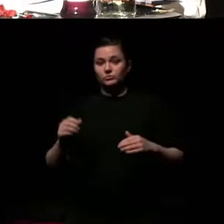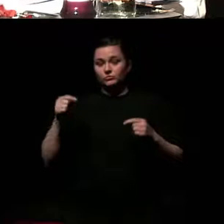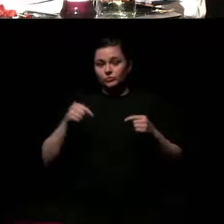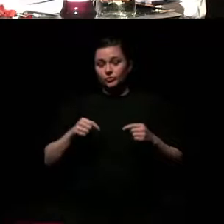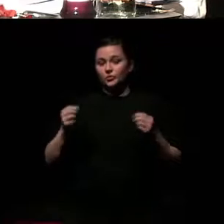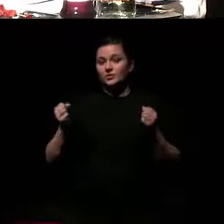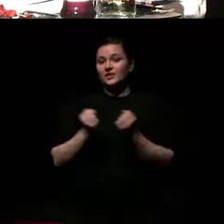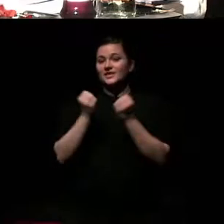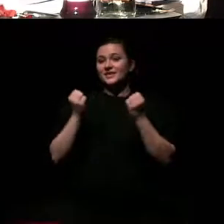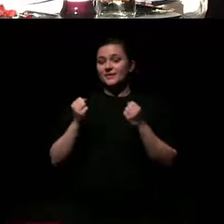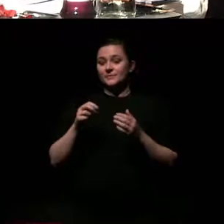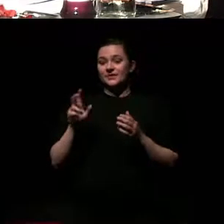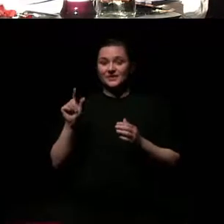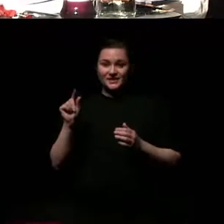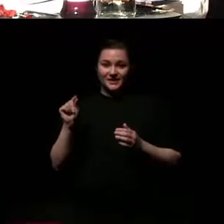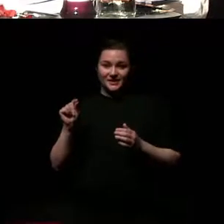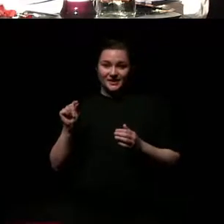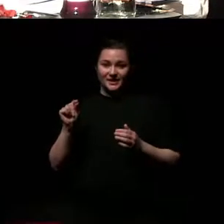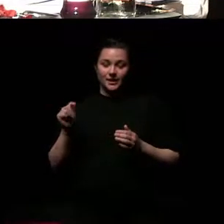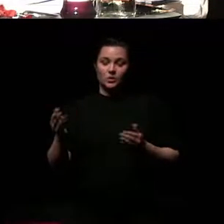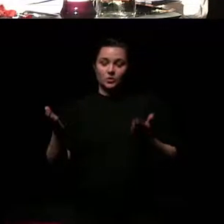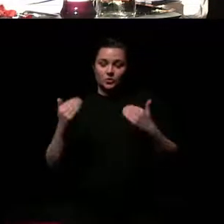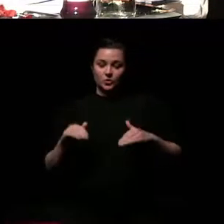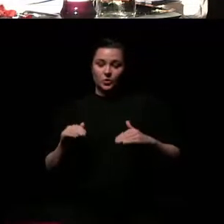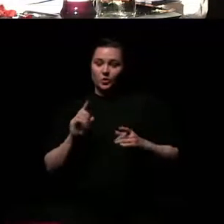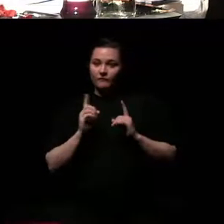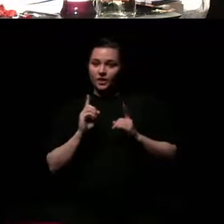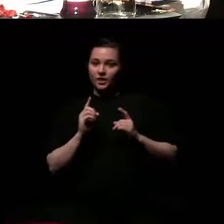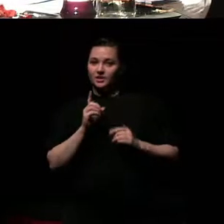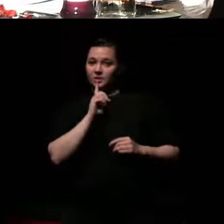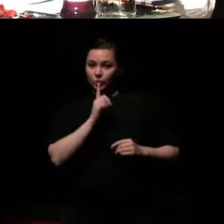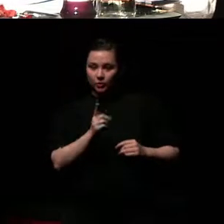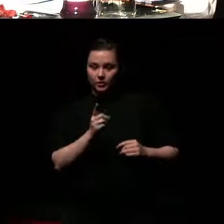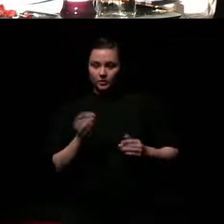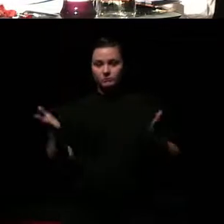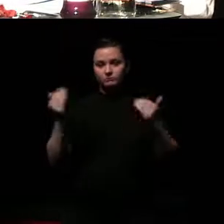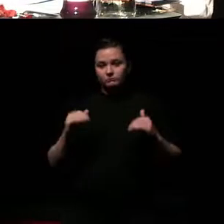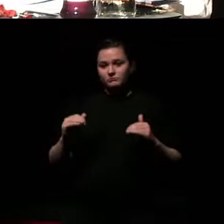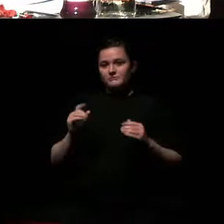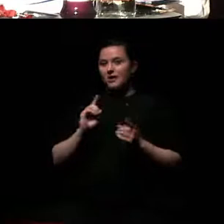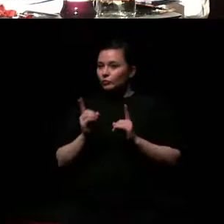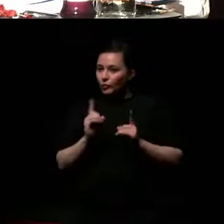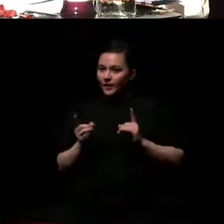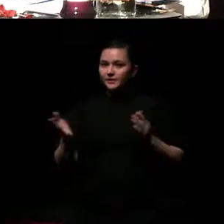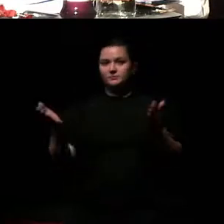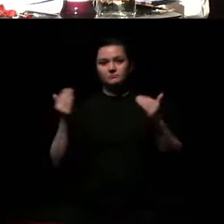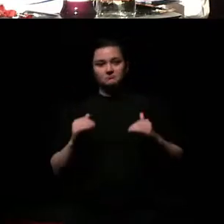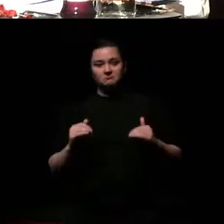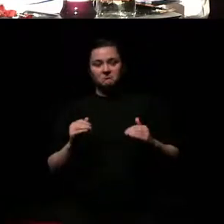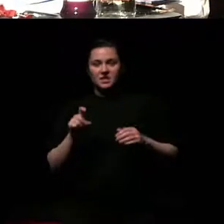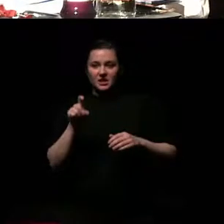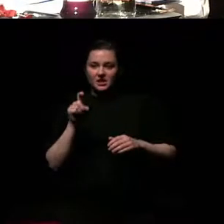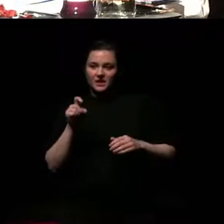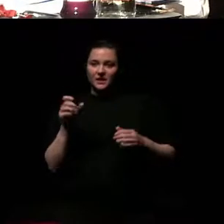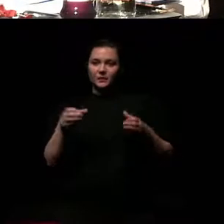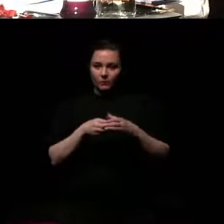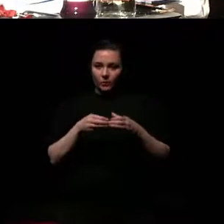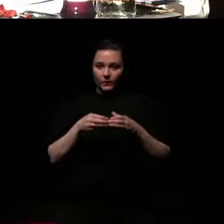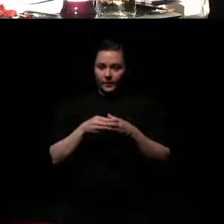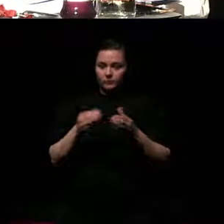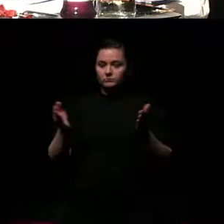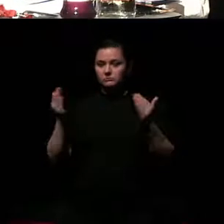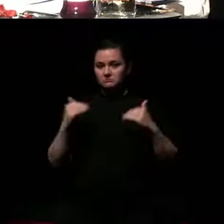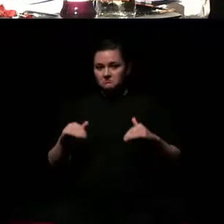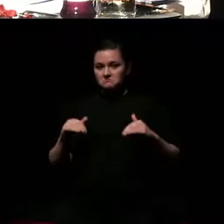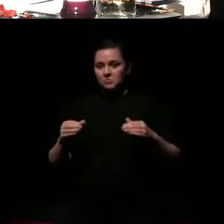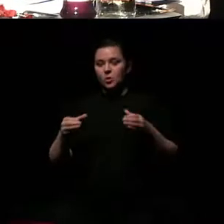promenadeorkester. Punkt 14. Valg til rådet. Punkt 15. Eventuelt. Punkt 16. Kritikk av møte. Og punkt 17.